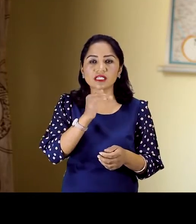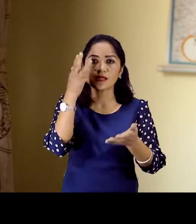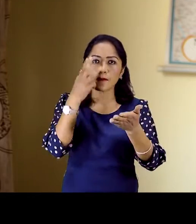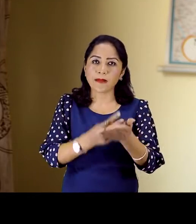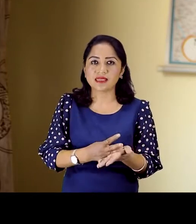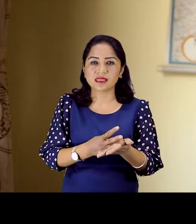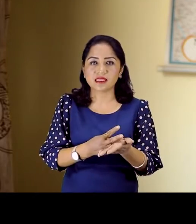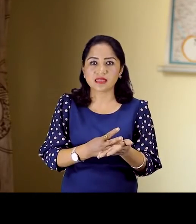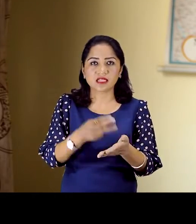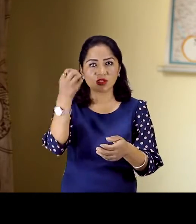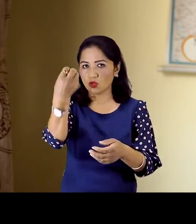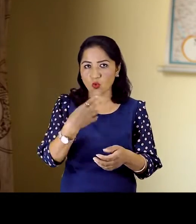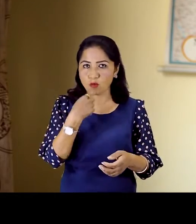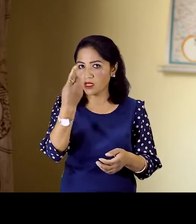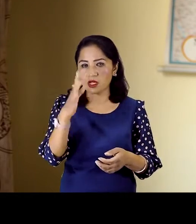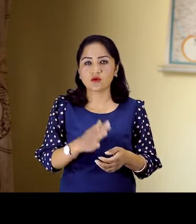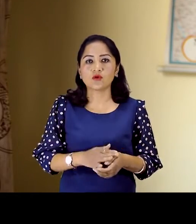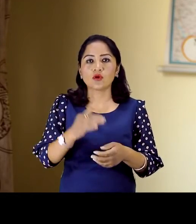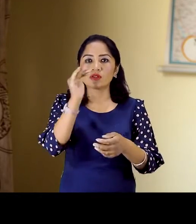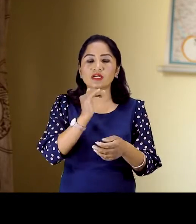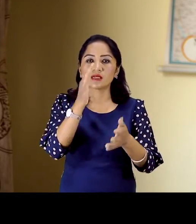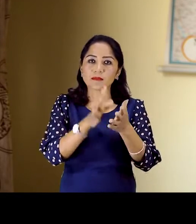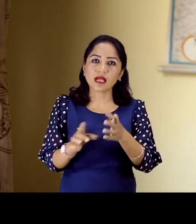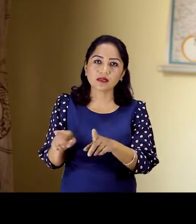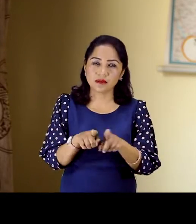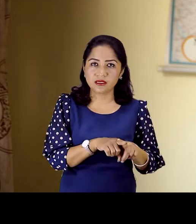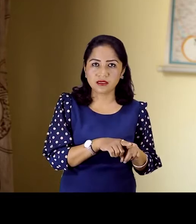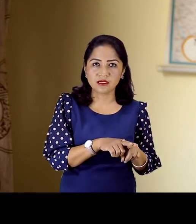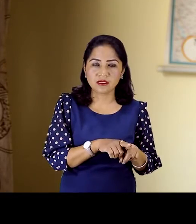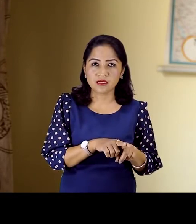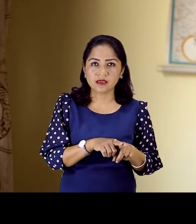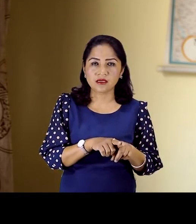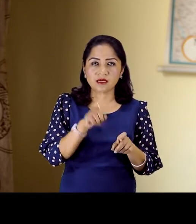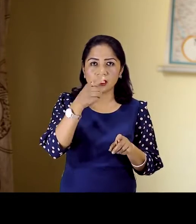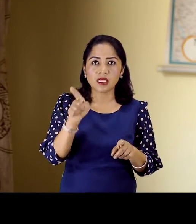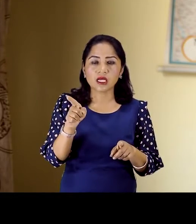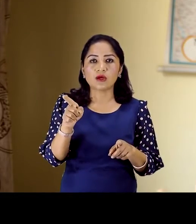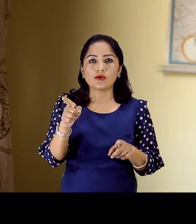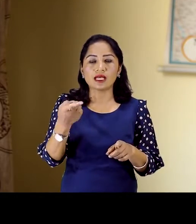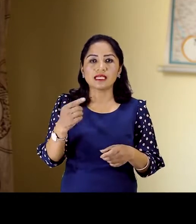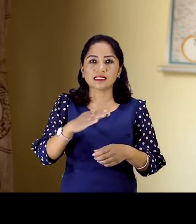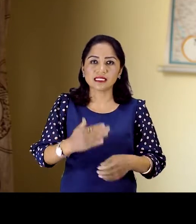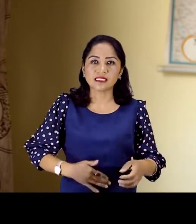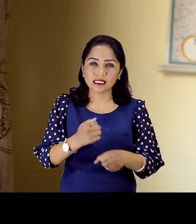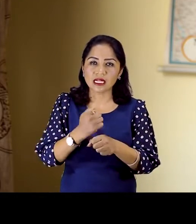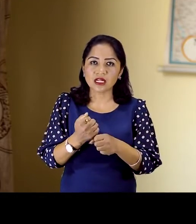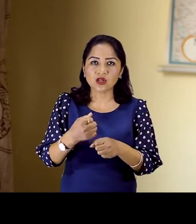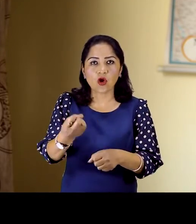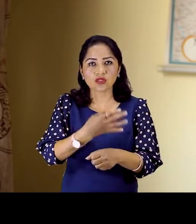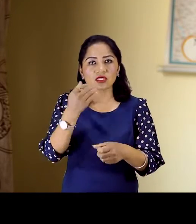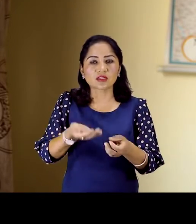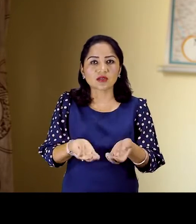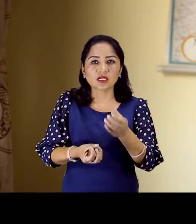आत्रेनिद में मत रएदु बननो डाइतानौ गय्नें ट्रेनिर बाट पने इम्पाव में क्लियेट होश